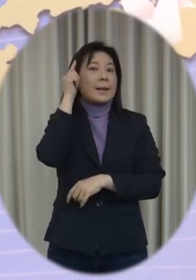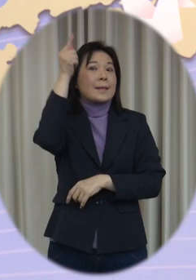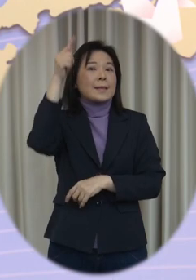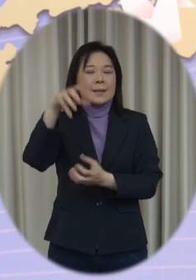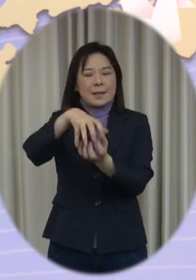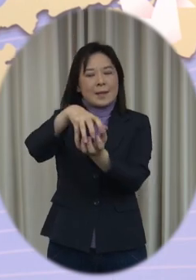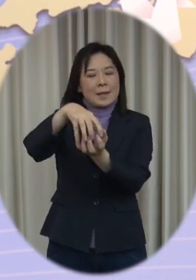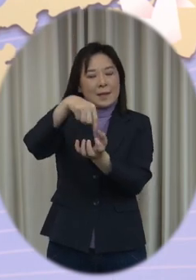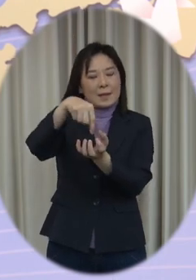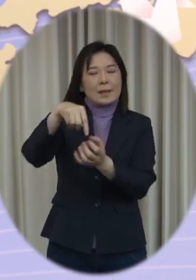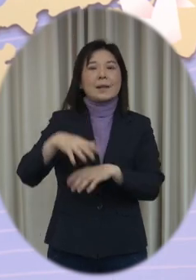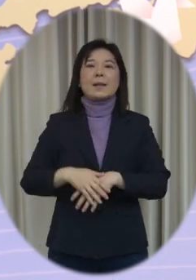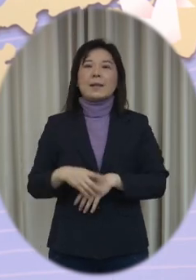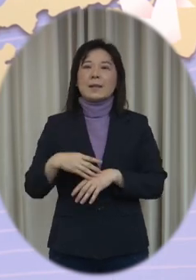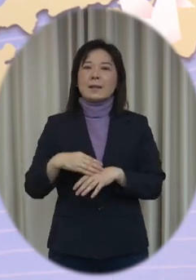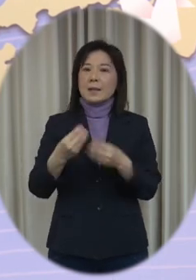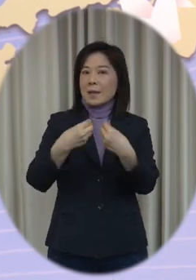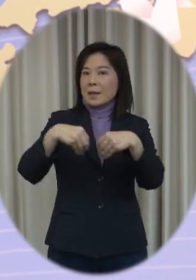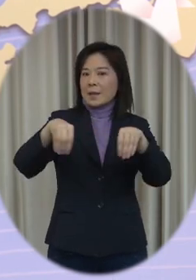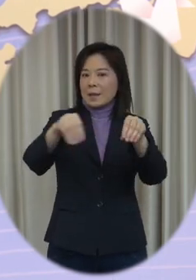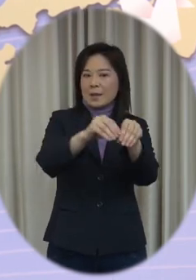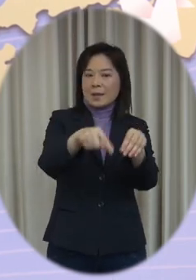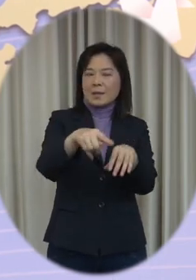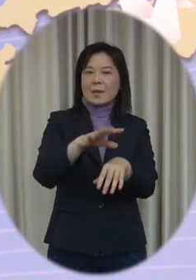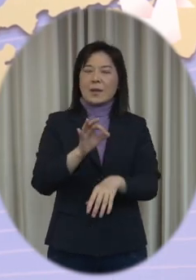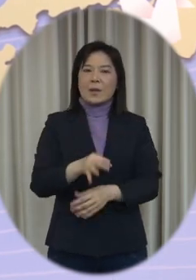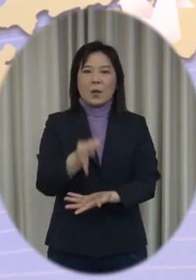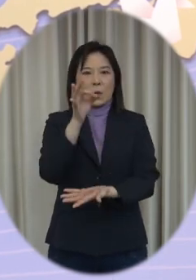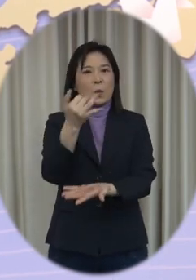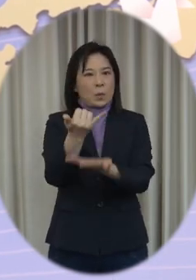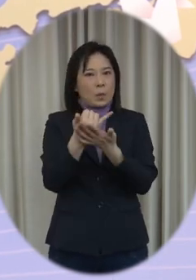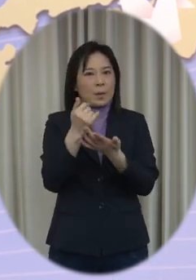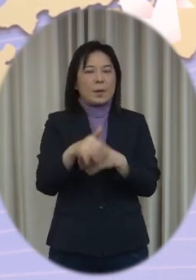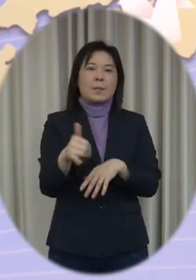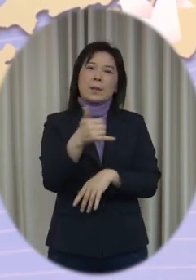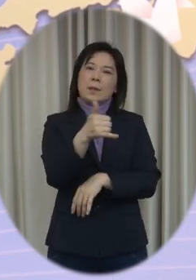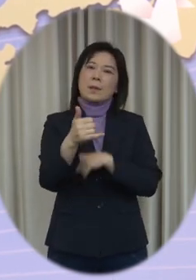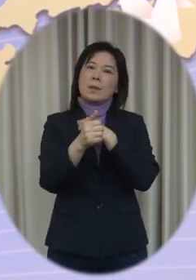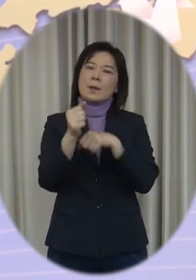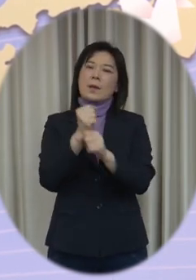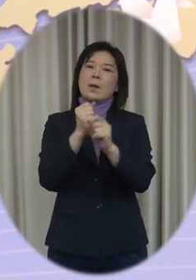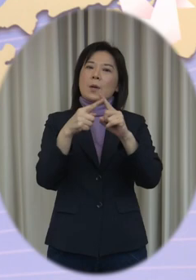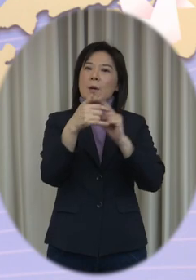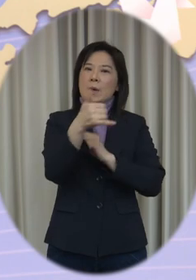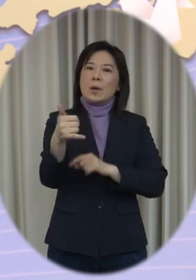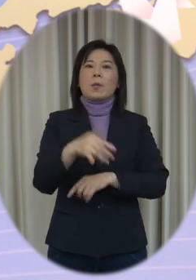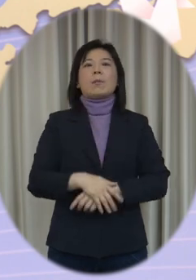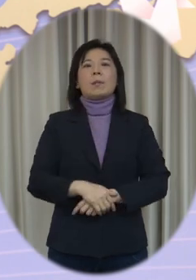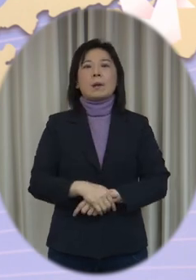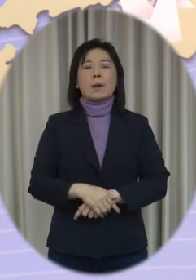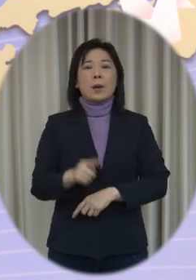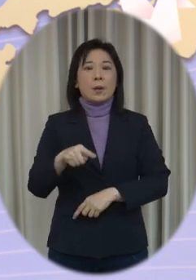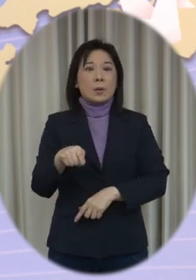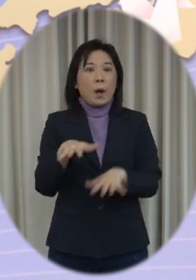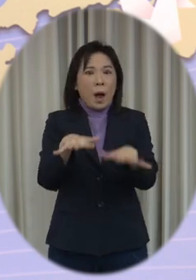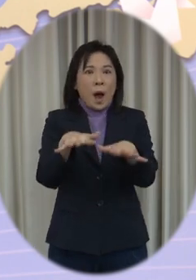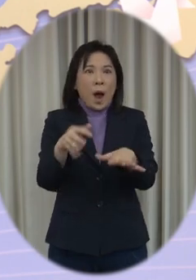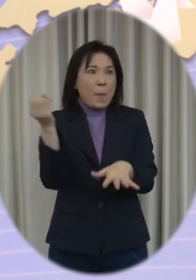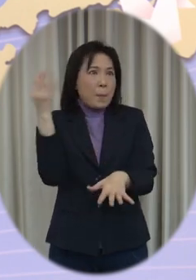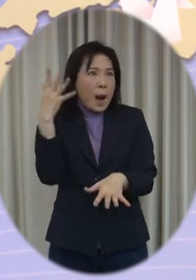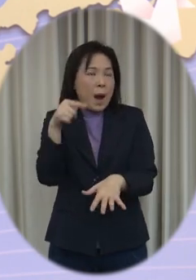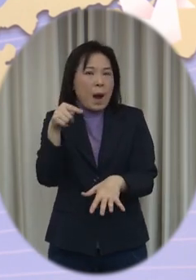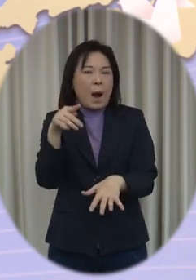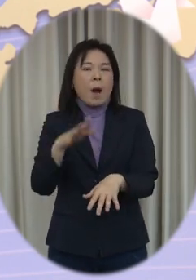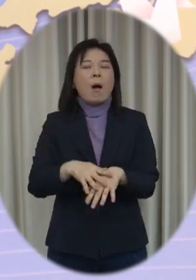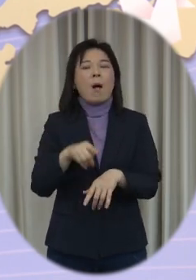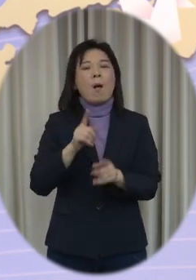盒，我们送致赠给我们的贵宾跟我们的员工。所以当地震的消息出现之后，我们当然关心